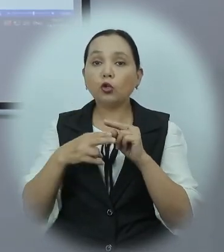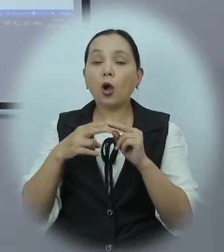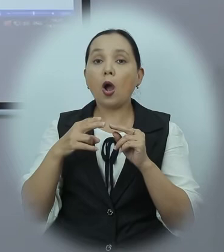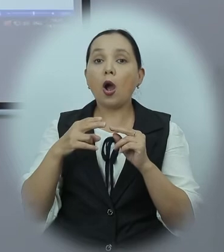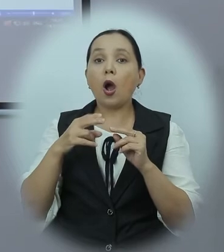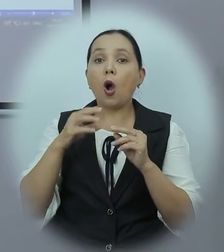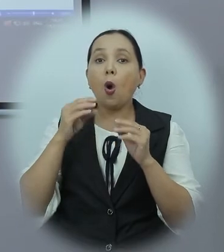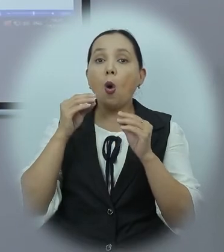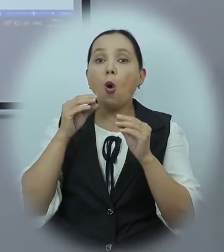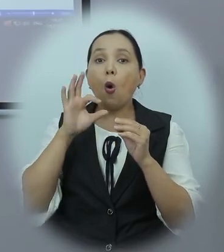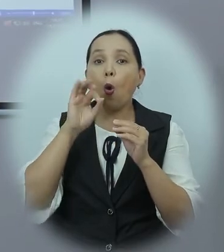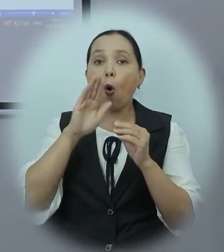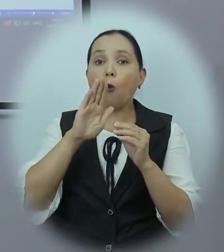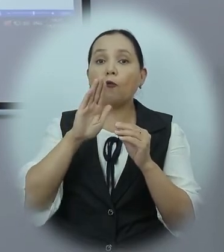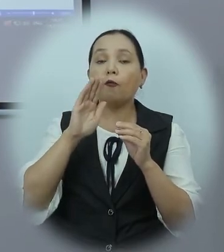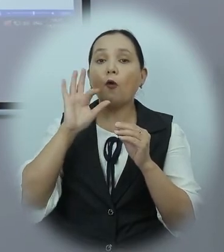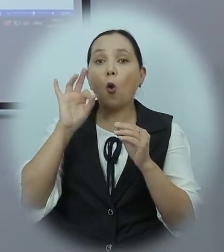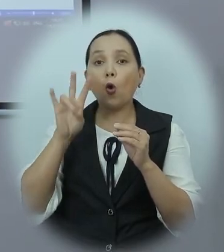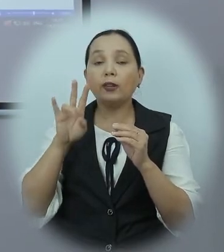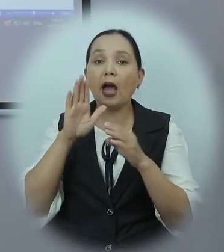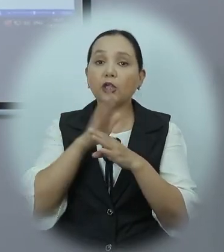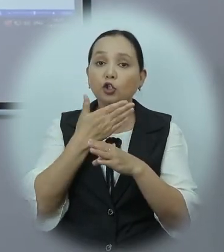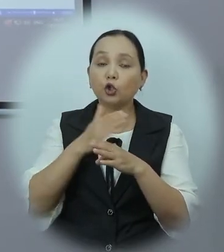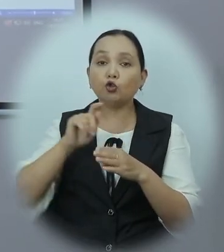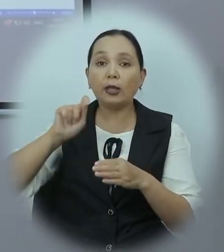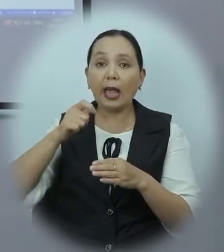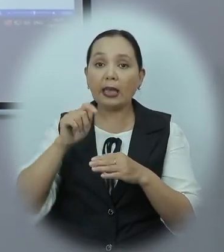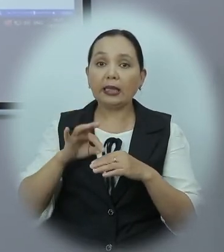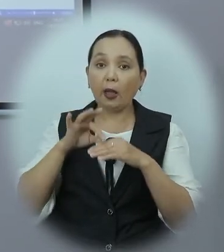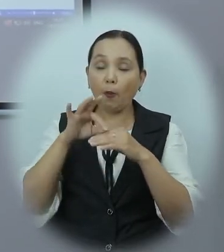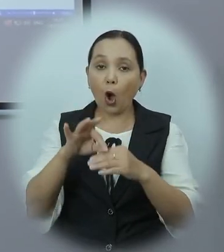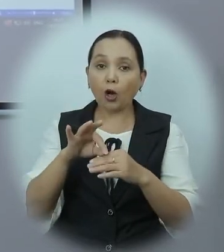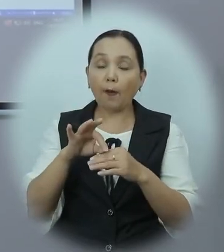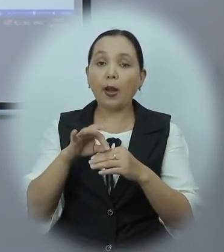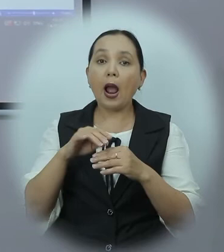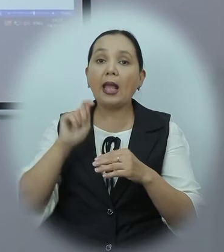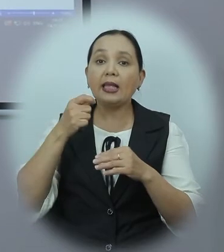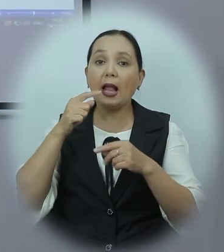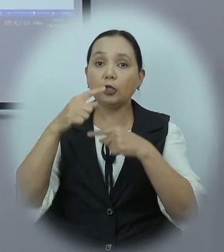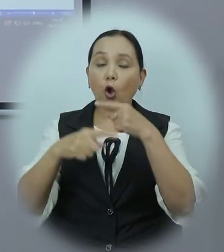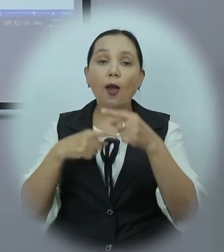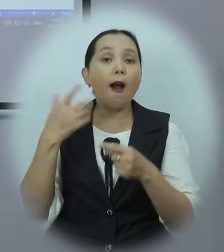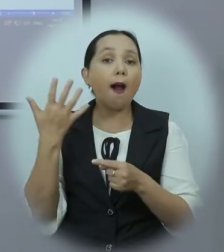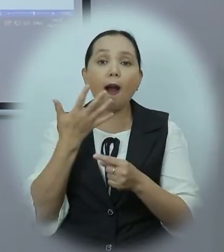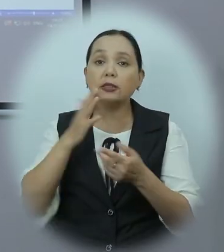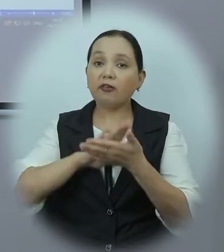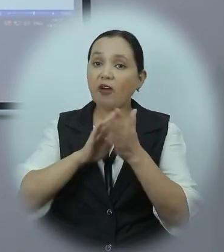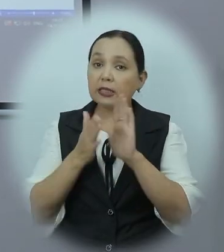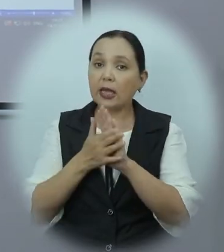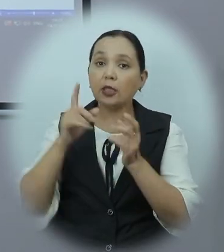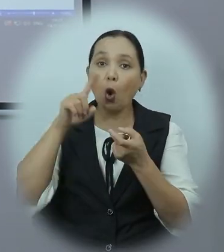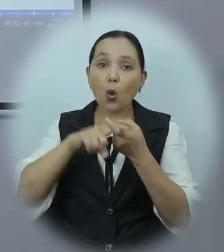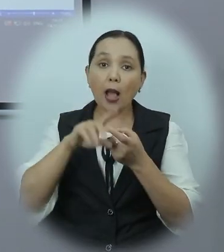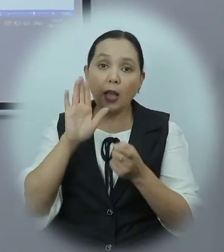off-on ajratuvchi va qo'shuvchi kalitga borib, kalit orqali qaysi vaziyatga ulangan